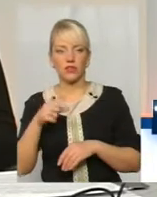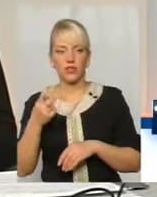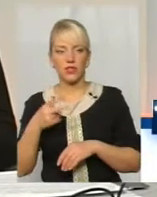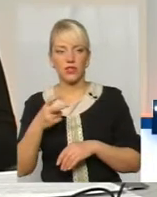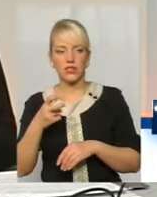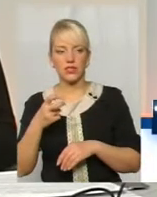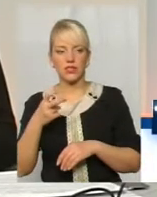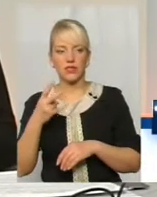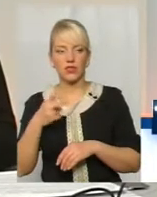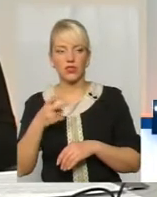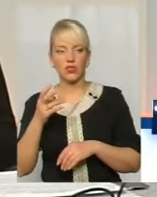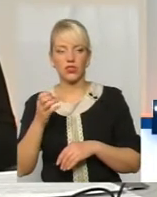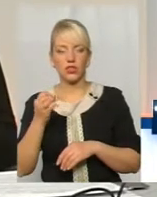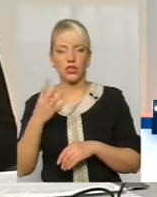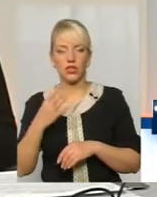611/2017.